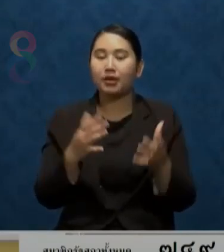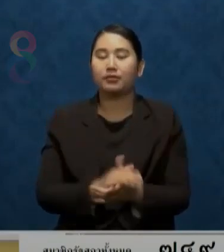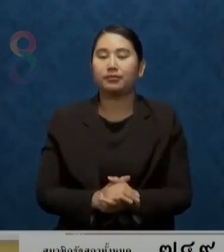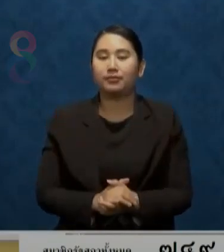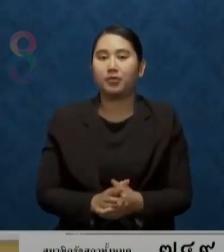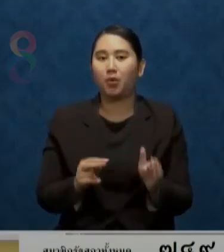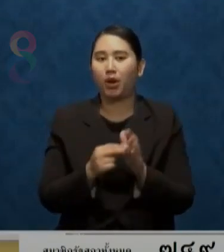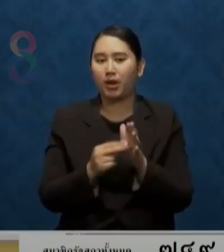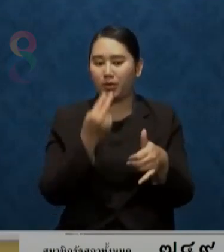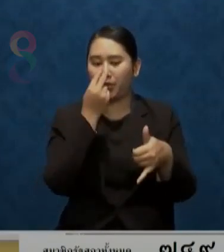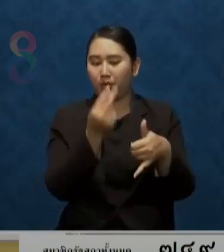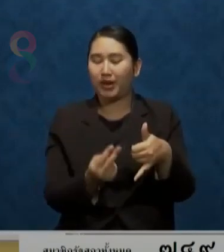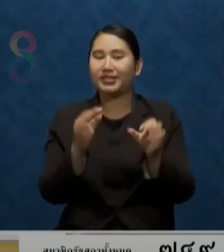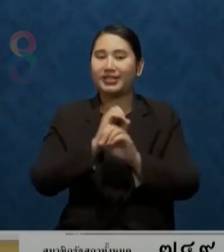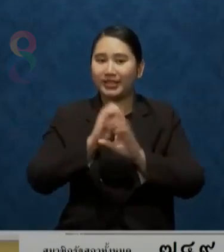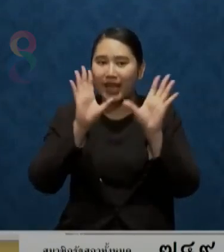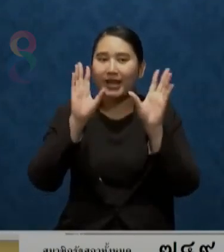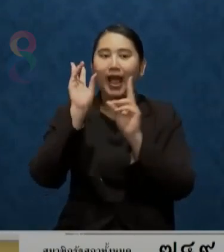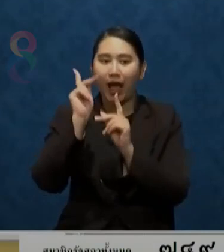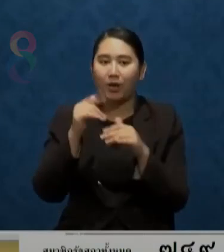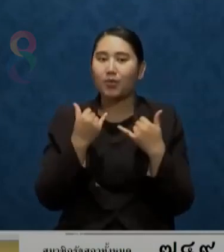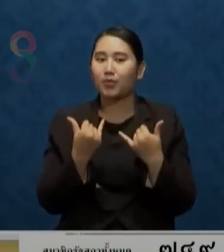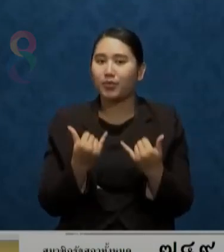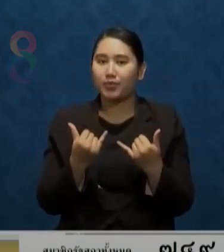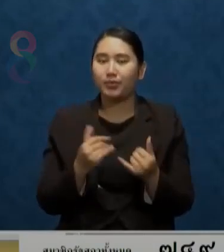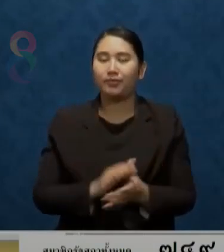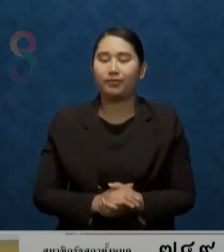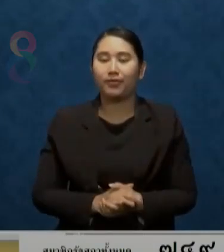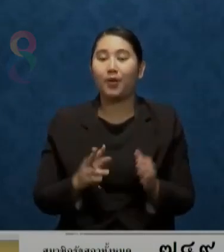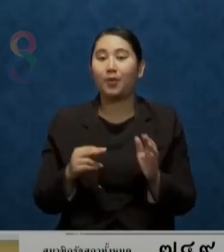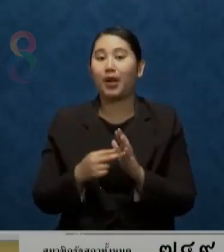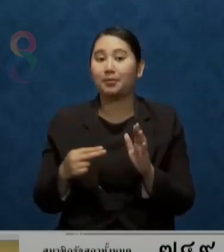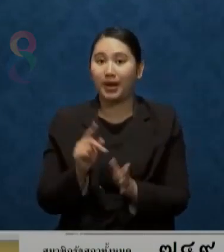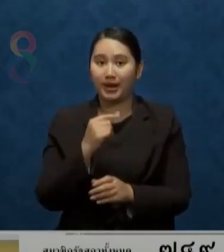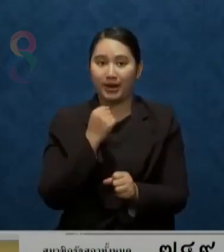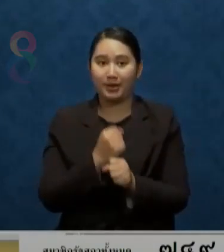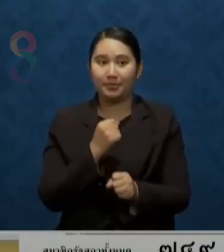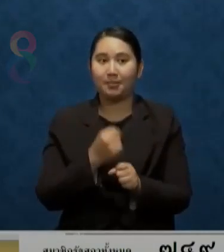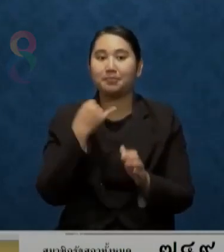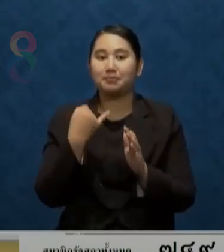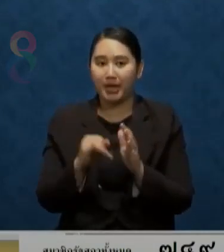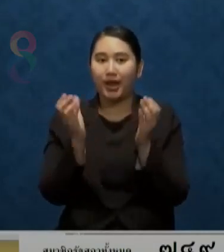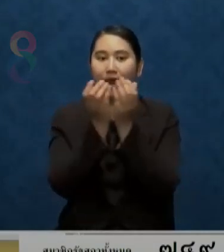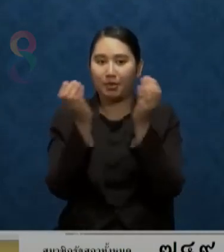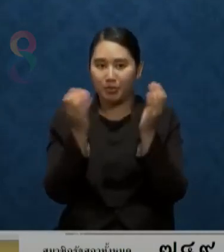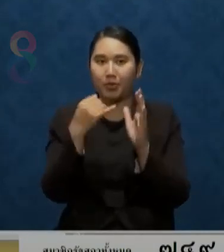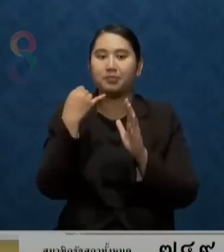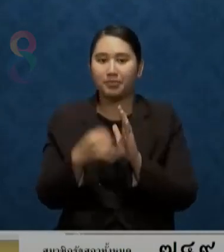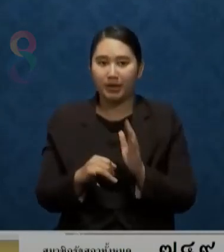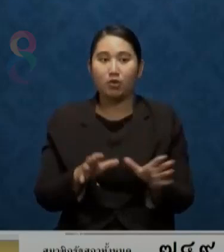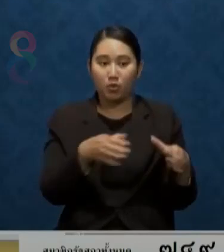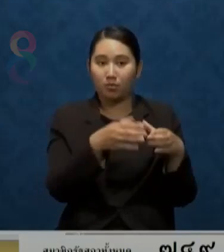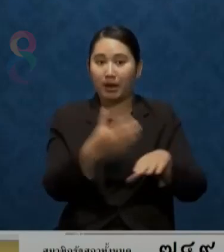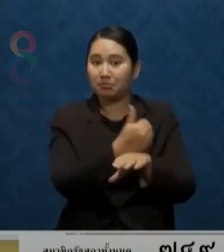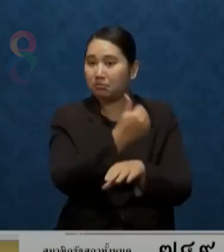ที่มีความปรากฏชัดอยู่ในปัจจุบันแล้วก็เท่ากับว่าท่านกระทำการผิดรัฐธรรมนูญหรือพรรคอื่นๆด้วยน